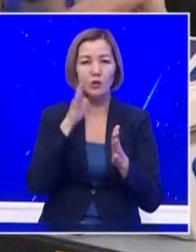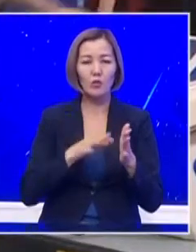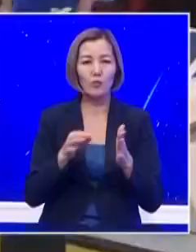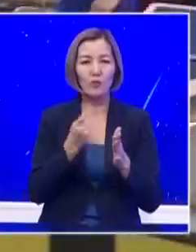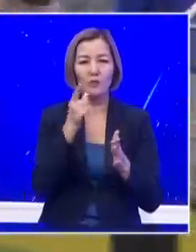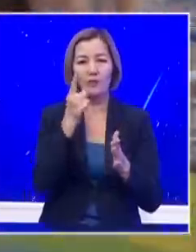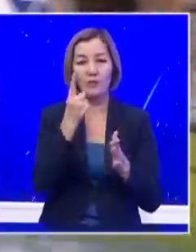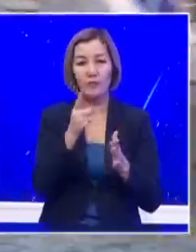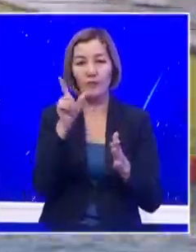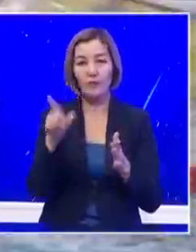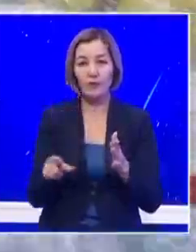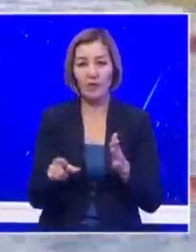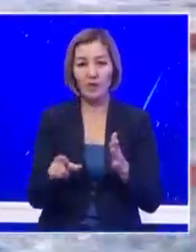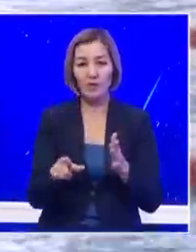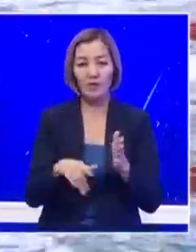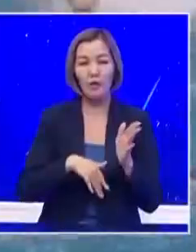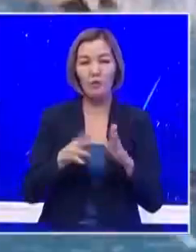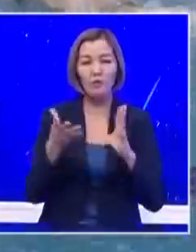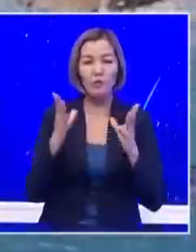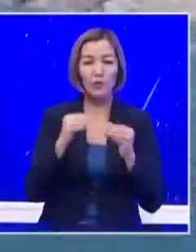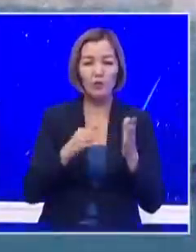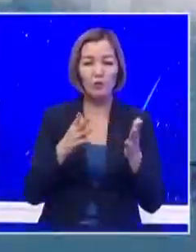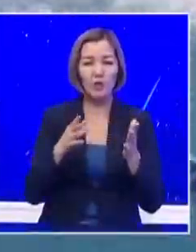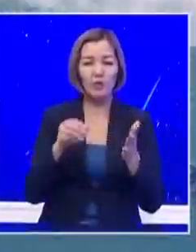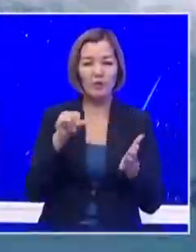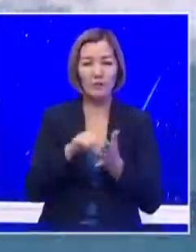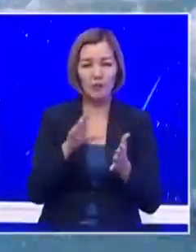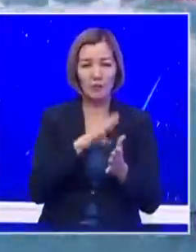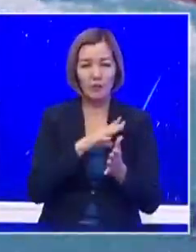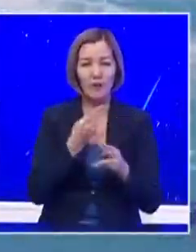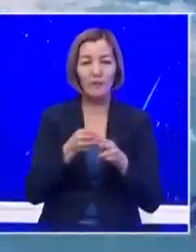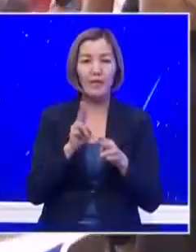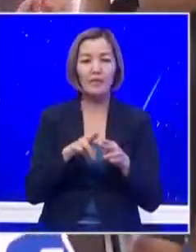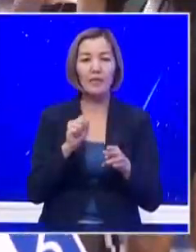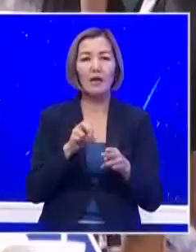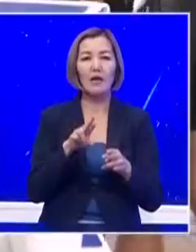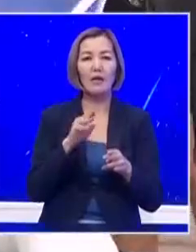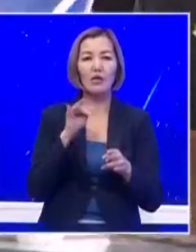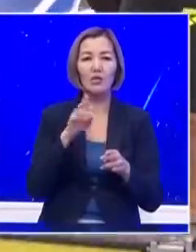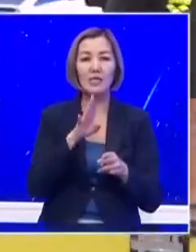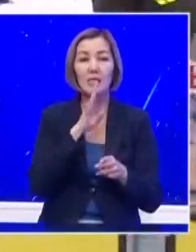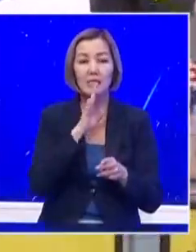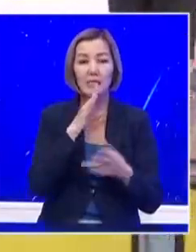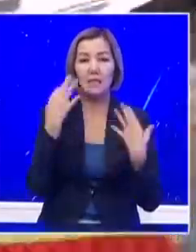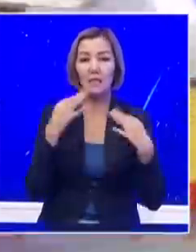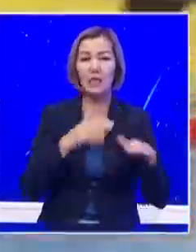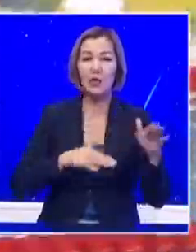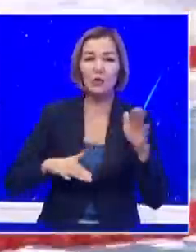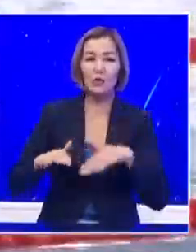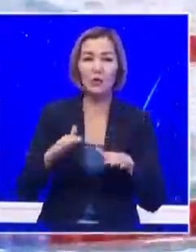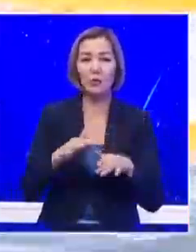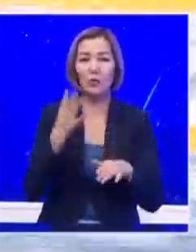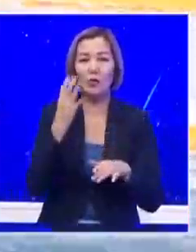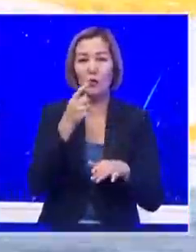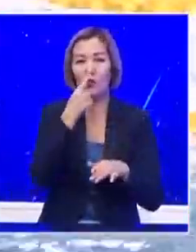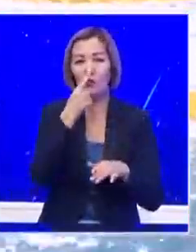құрамасы түйіндеді. Жетісу облысының атлеттері жекелей сында жақсы көрсеткішке ие болды. Әсіресе Аяжан Айнабекова